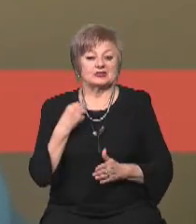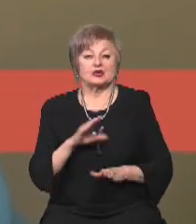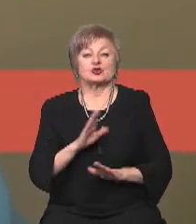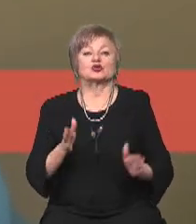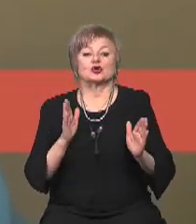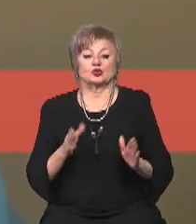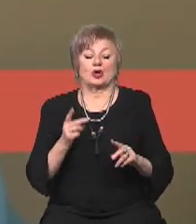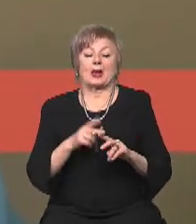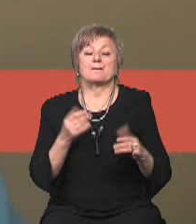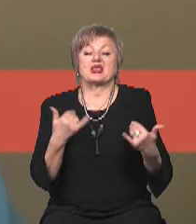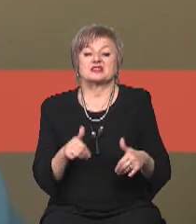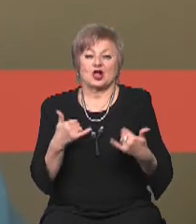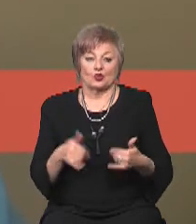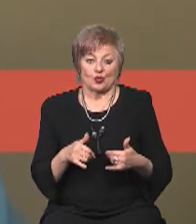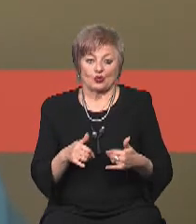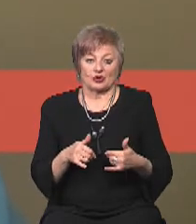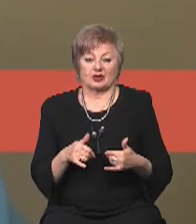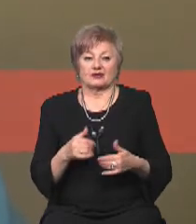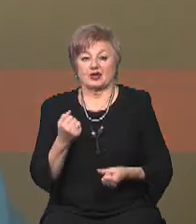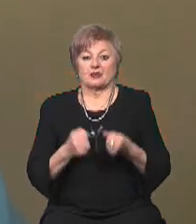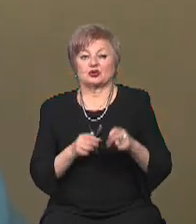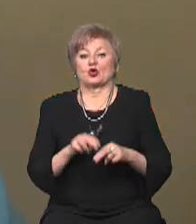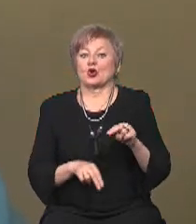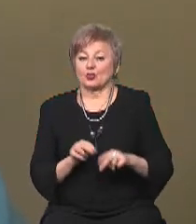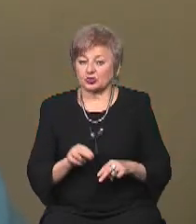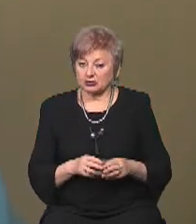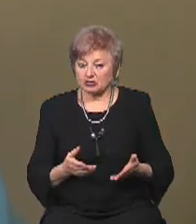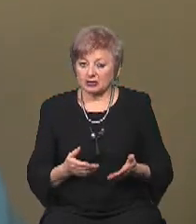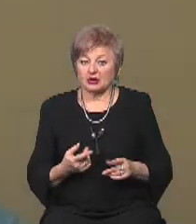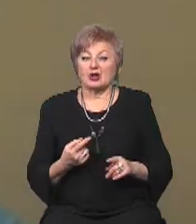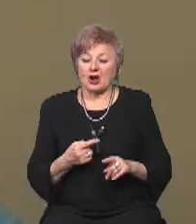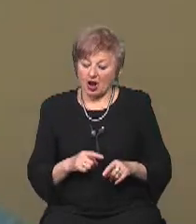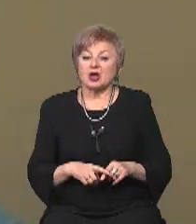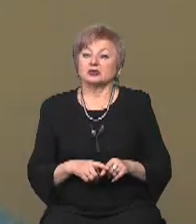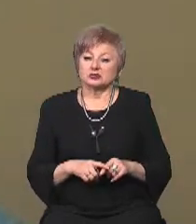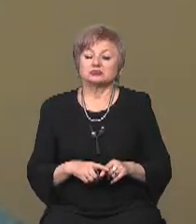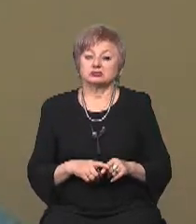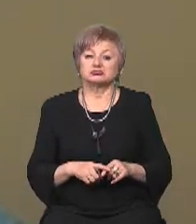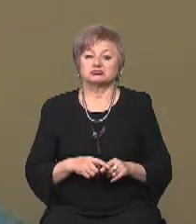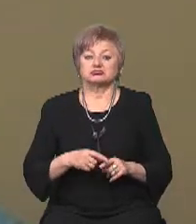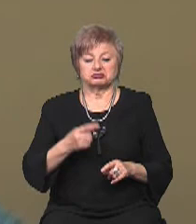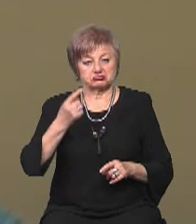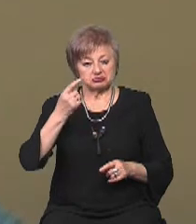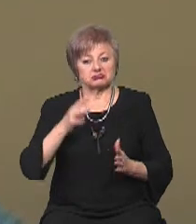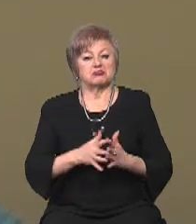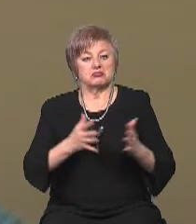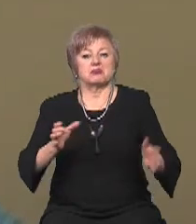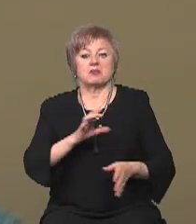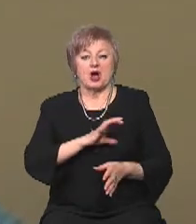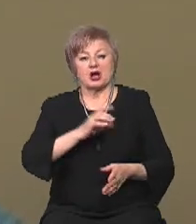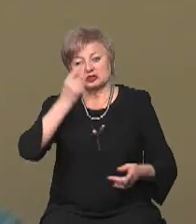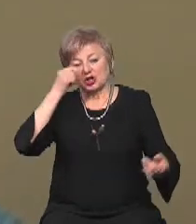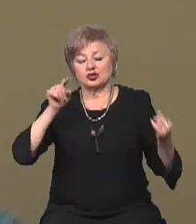місто металургів і моторобудівників, це місто творчих людей. А у нас виявляється дуже багато